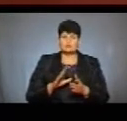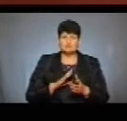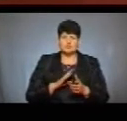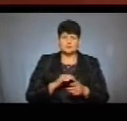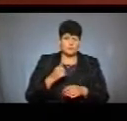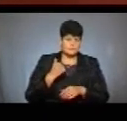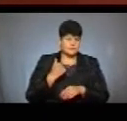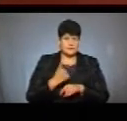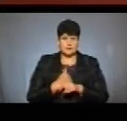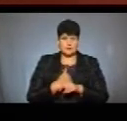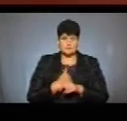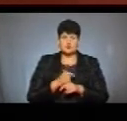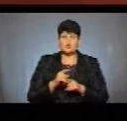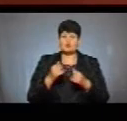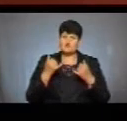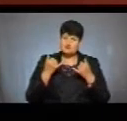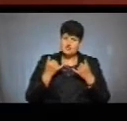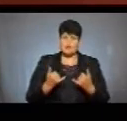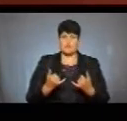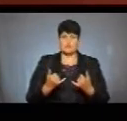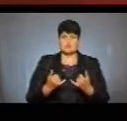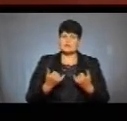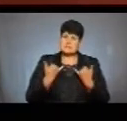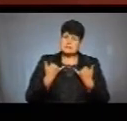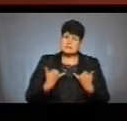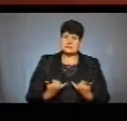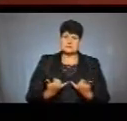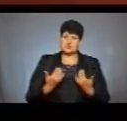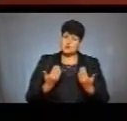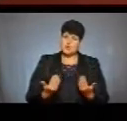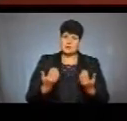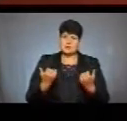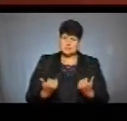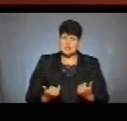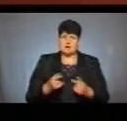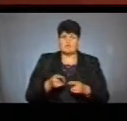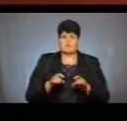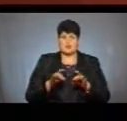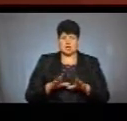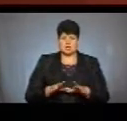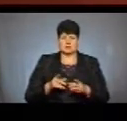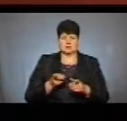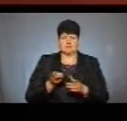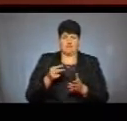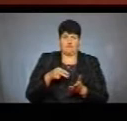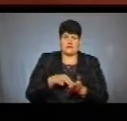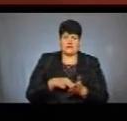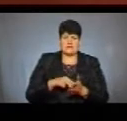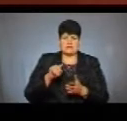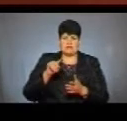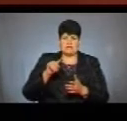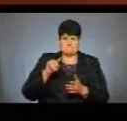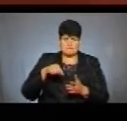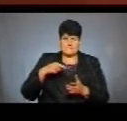рушійним власне, елементом, що саме сьогодні, саме зараз ви вирішили вийти з такими вимогами і більше того палити шини